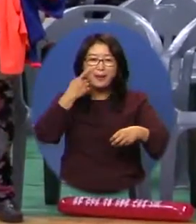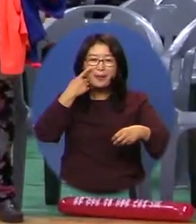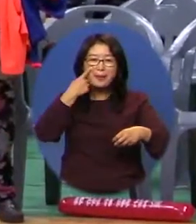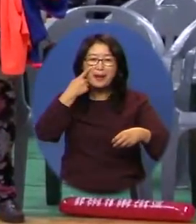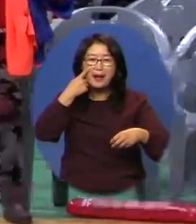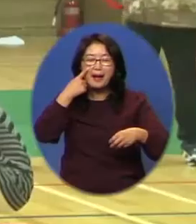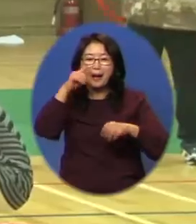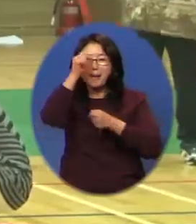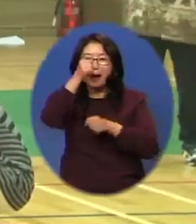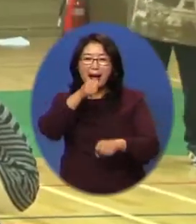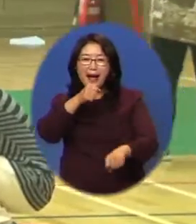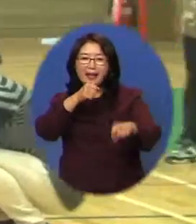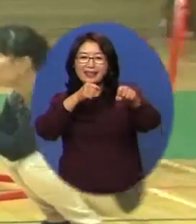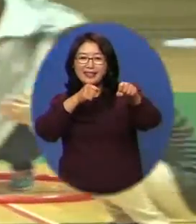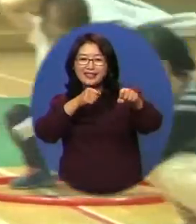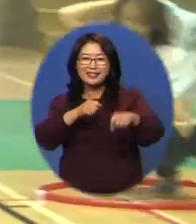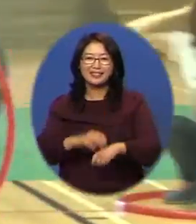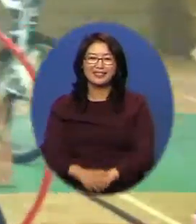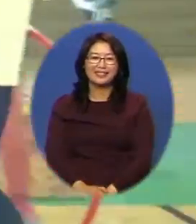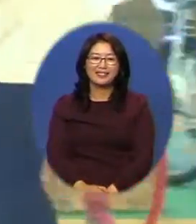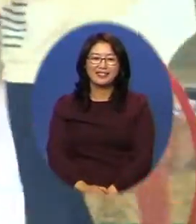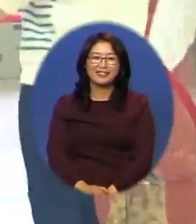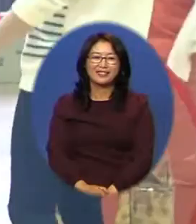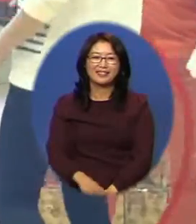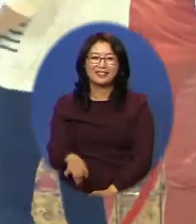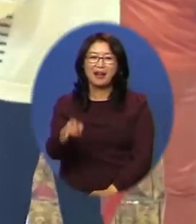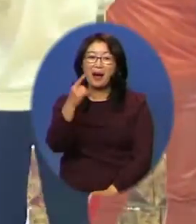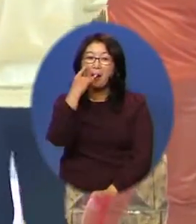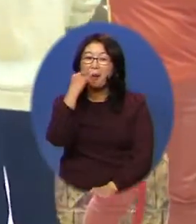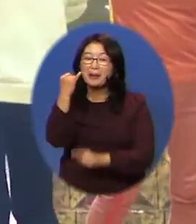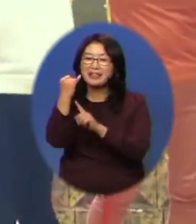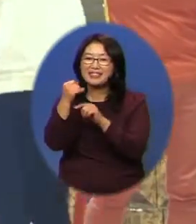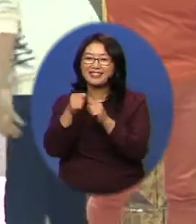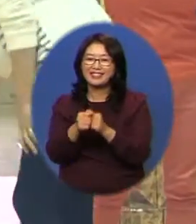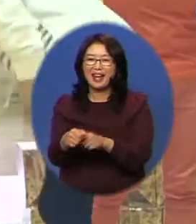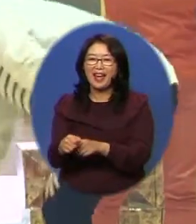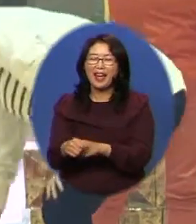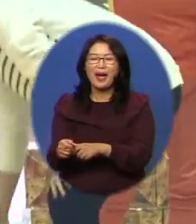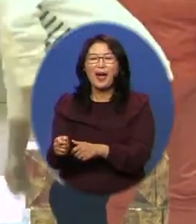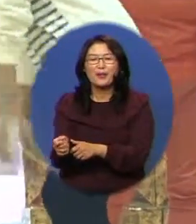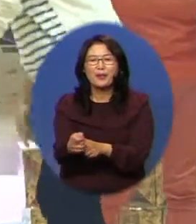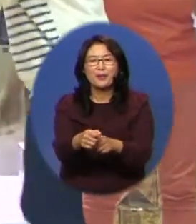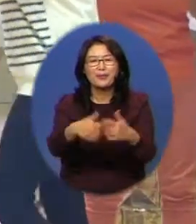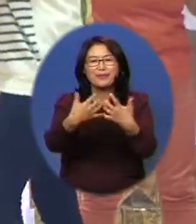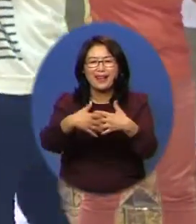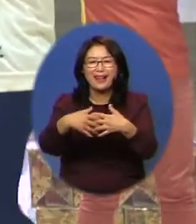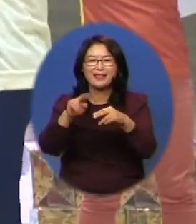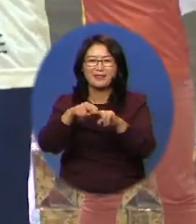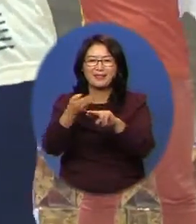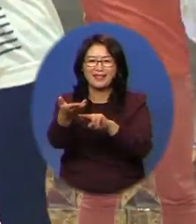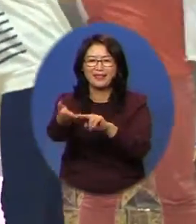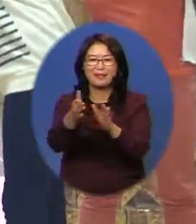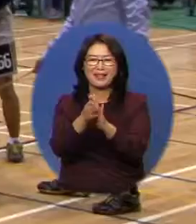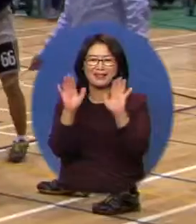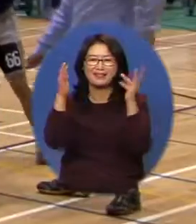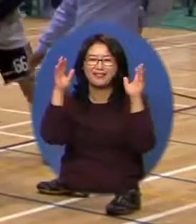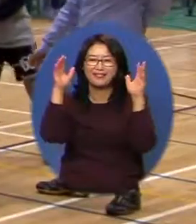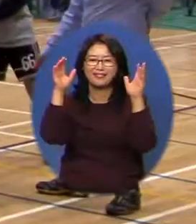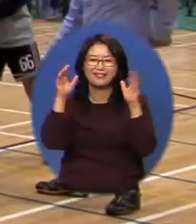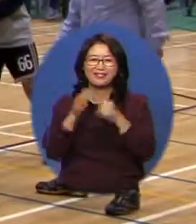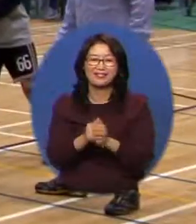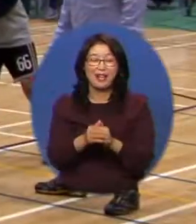들으세요. 한 발 드세요. 우리 어머님께 청소기의 선물을 드리도록 하겠습니다. 박수 한번 주세요. 박수. 이야.